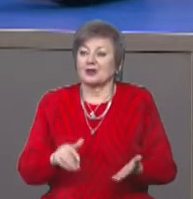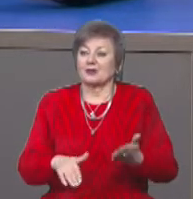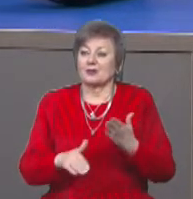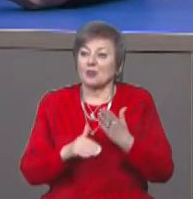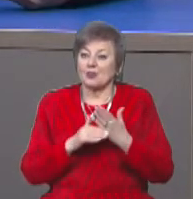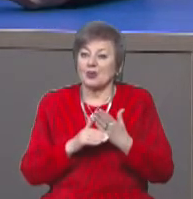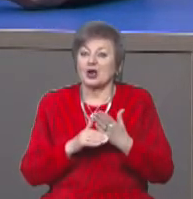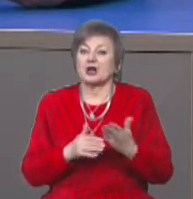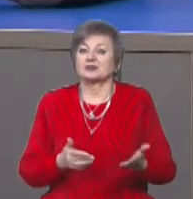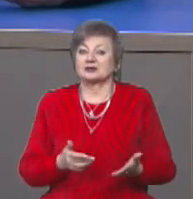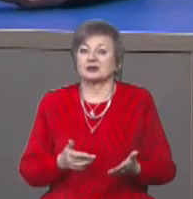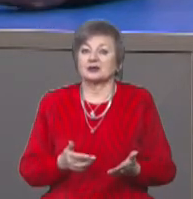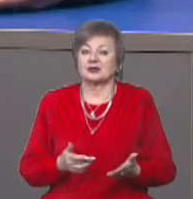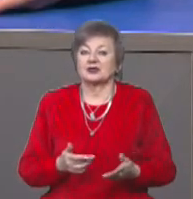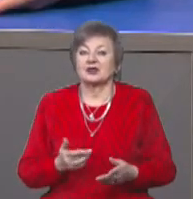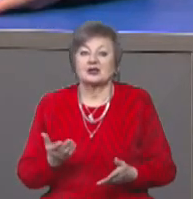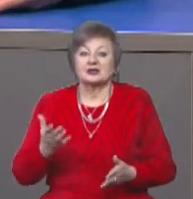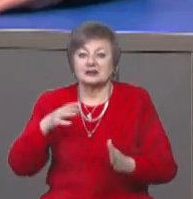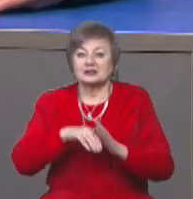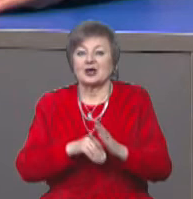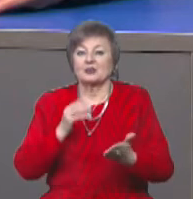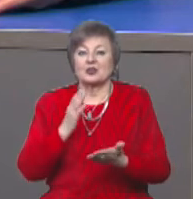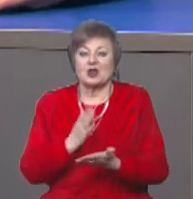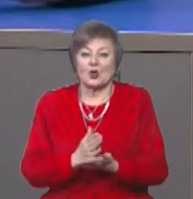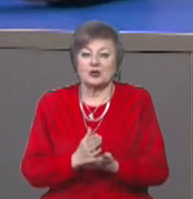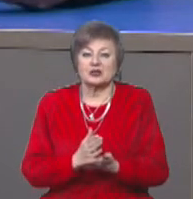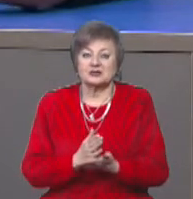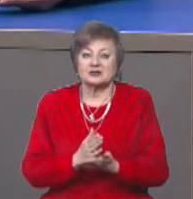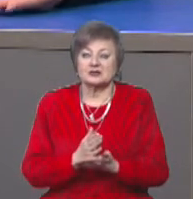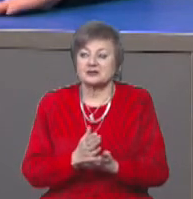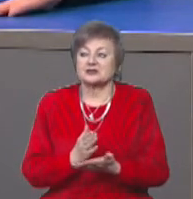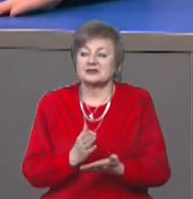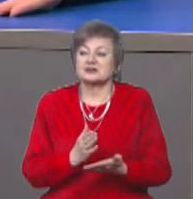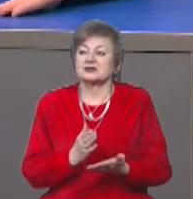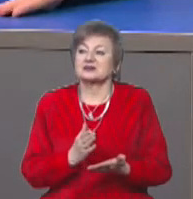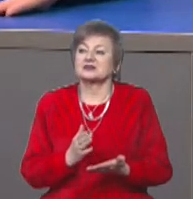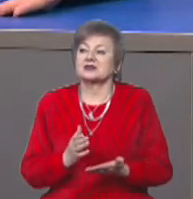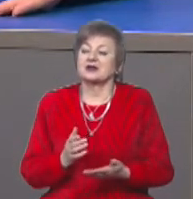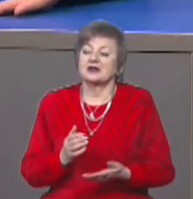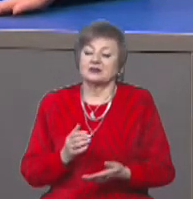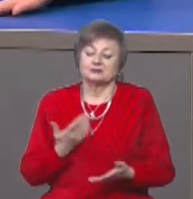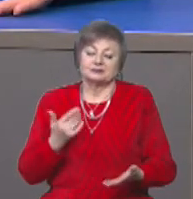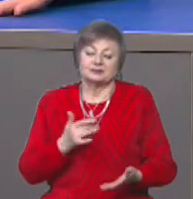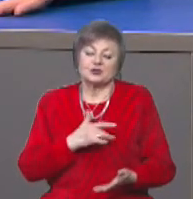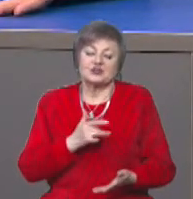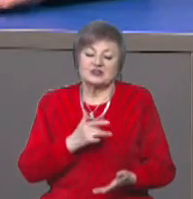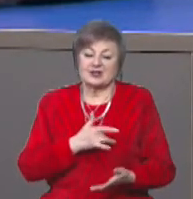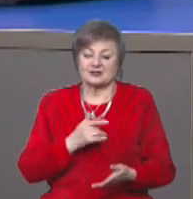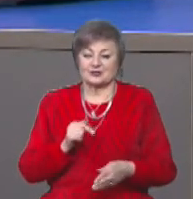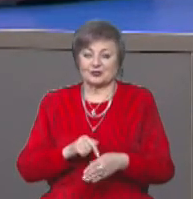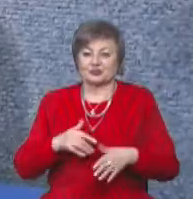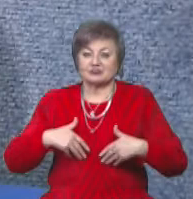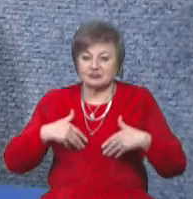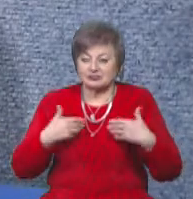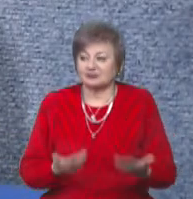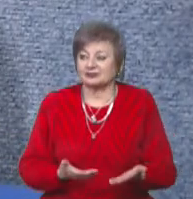ці дії знаходять які, якийсь відгук у серцях, то ну, це дуже зворушливо. Ну тепер ви